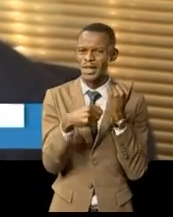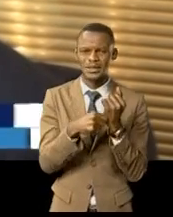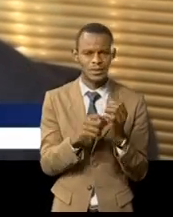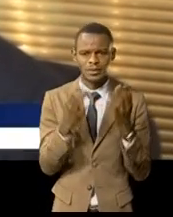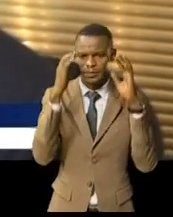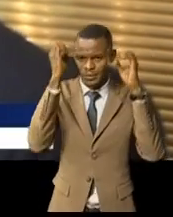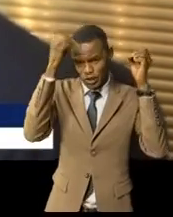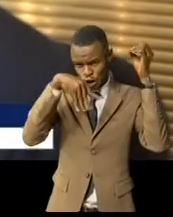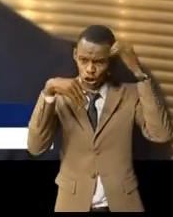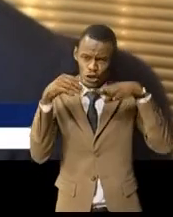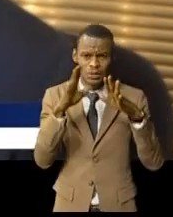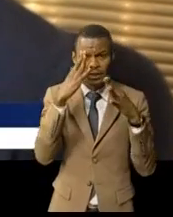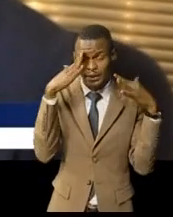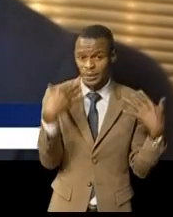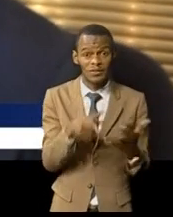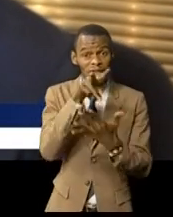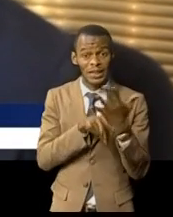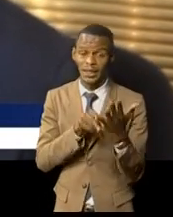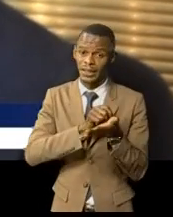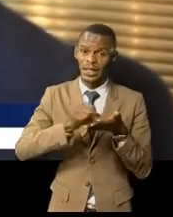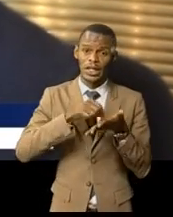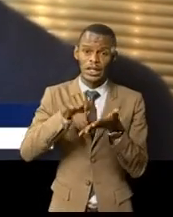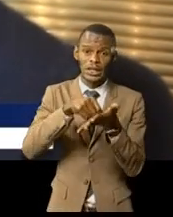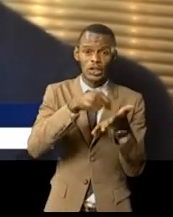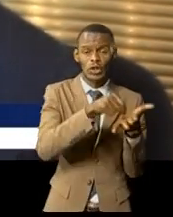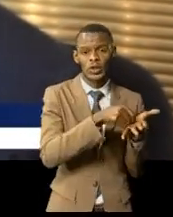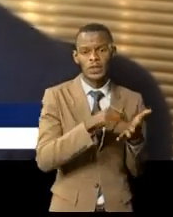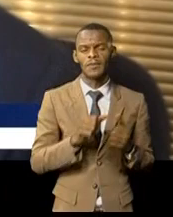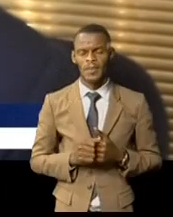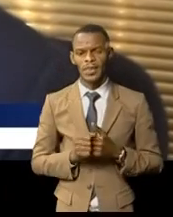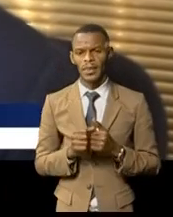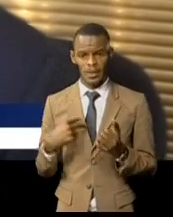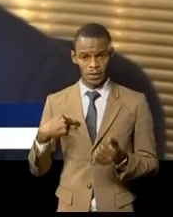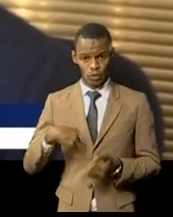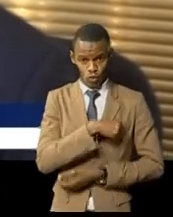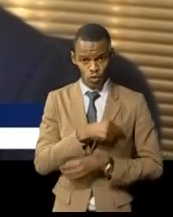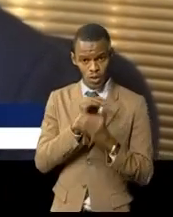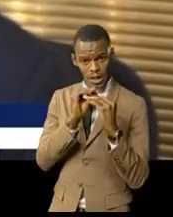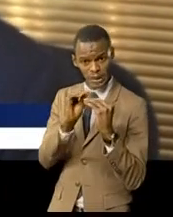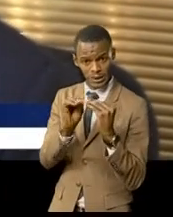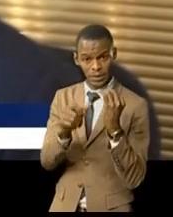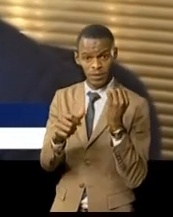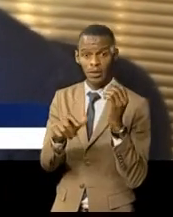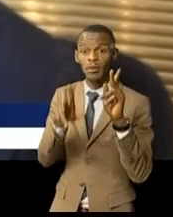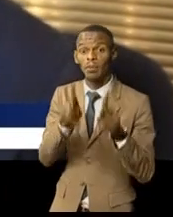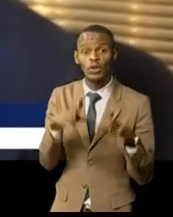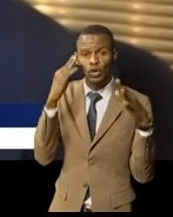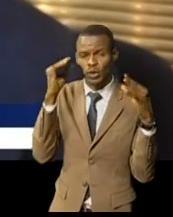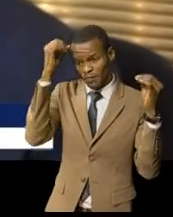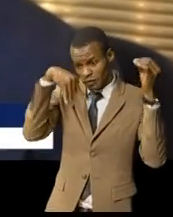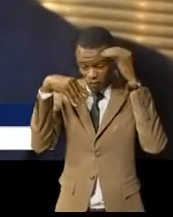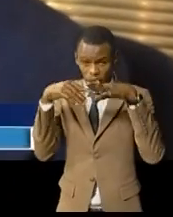personne analphabète à apprendre à lire, à écrire et à calculer en vue de l'utilisation des